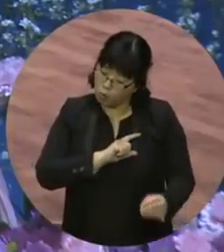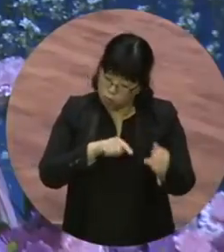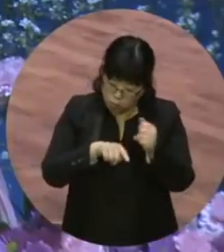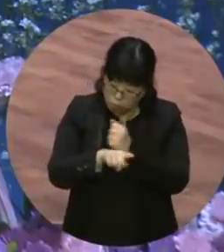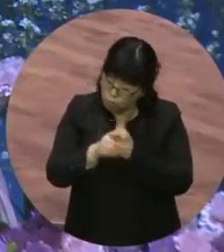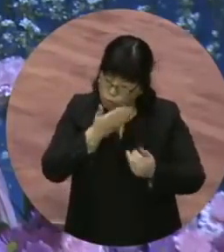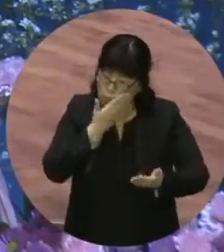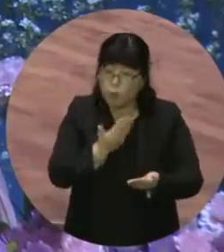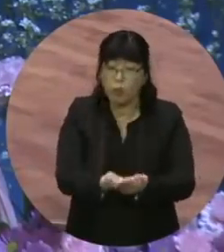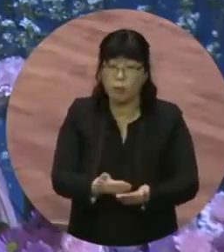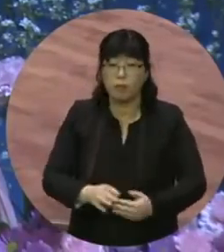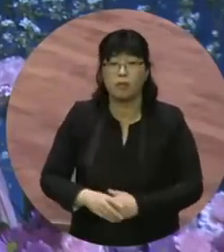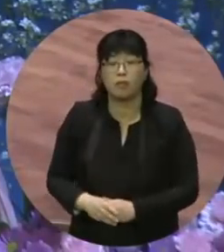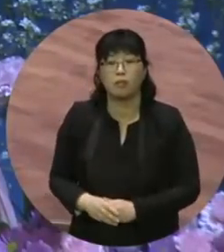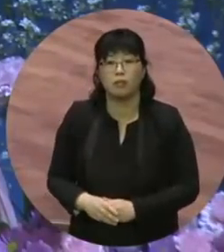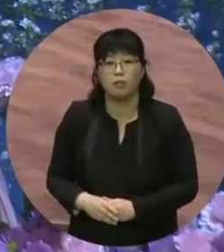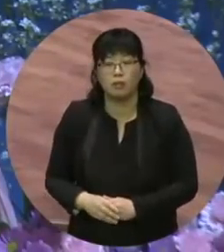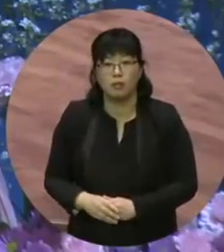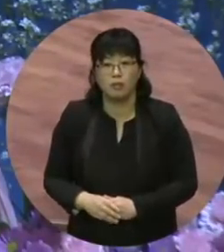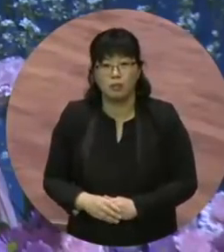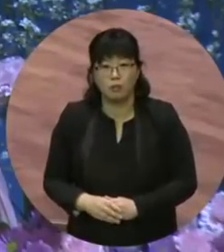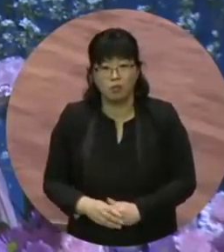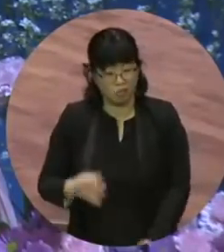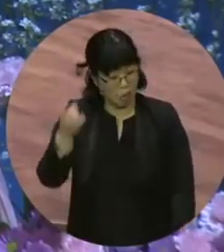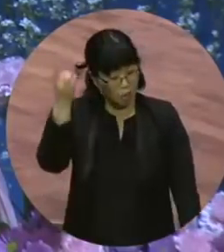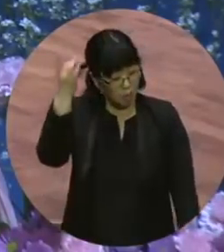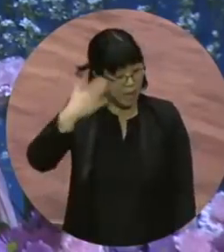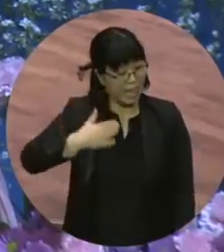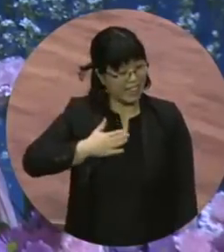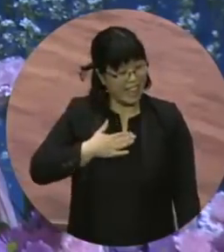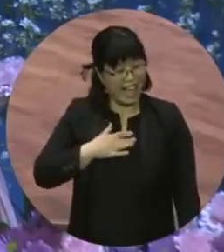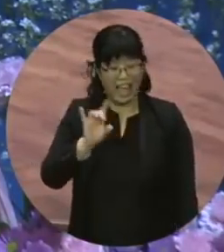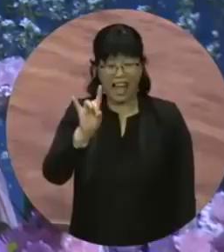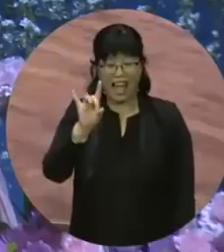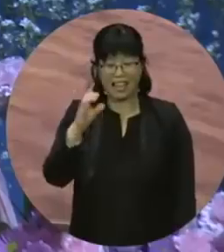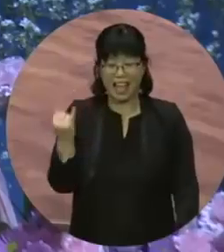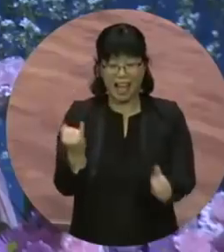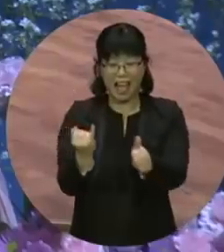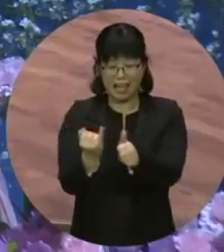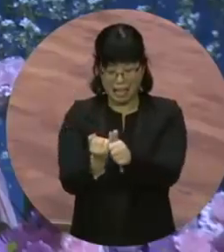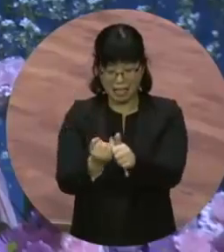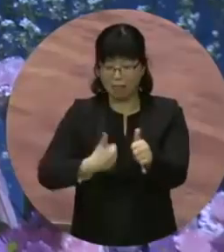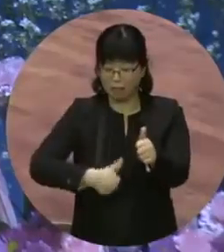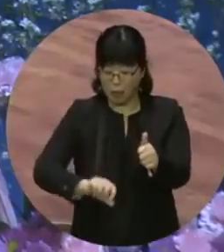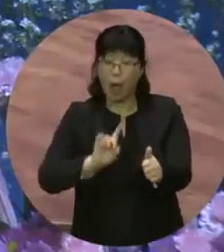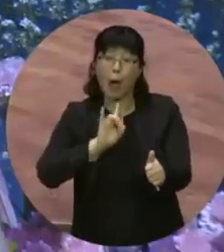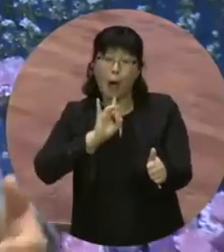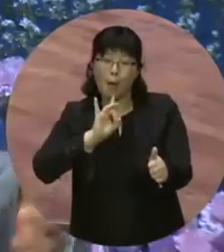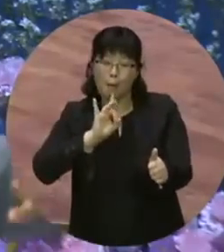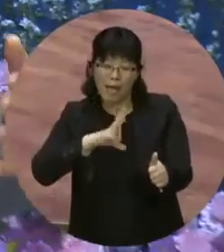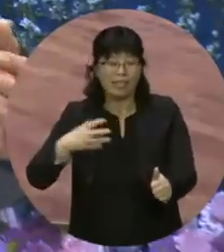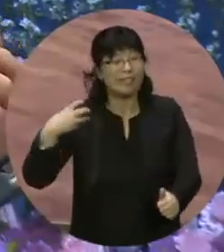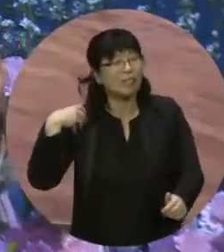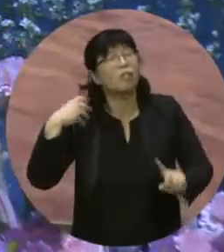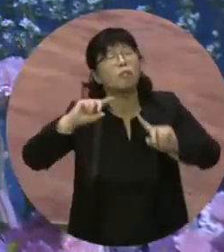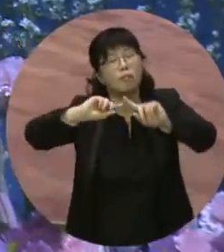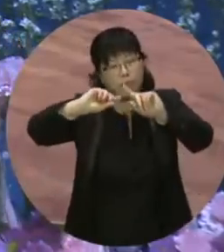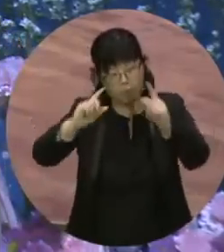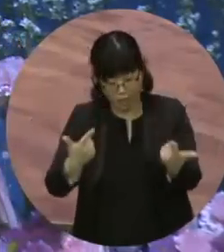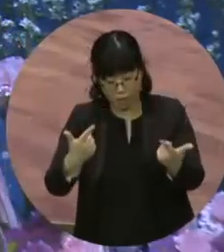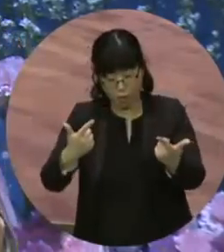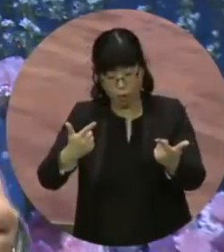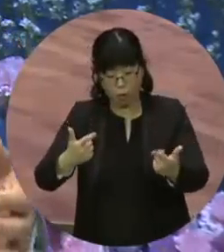의미인데요. 이제는 한 가정을 책임지는 단순한 아버지가 아니고 이제는 세계를 가슴에